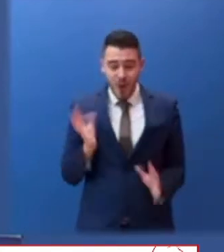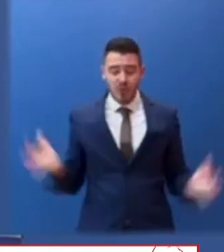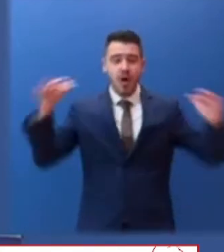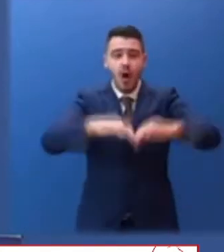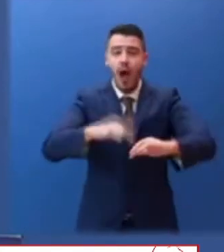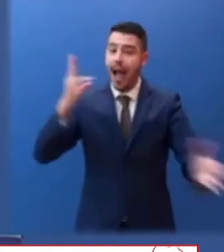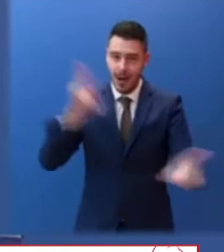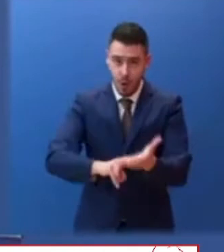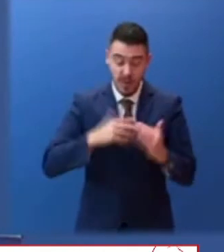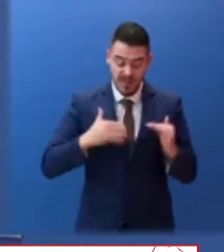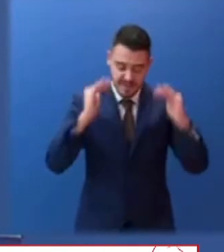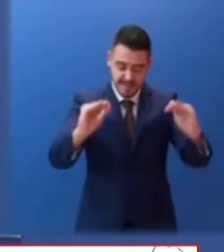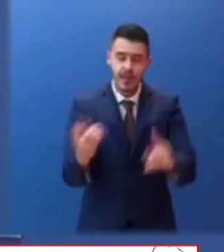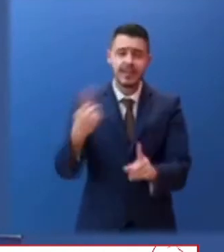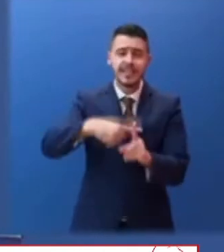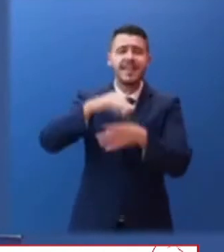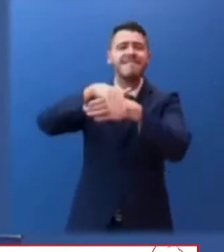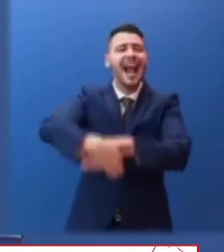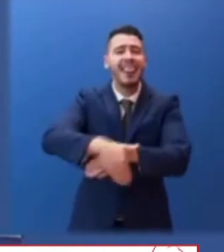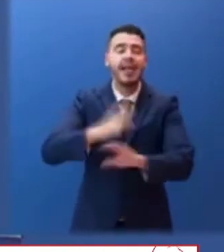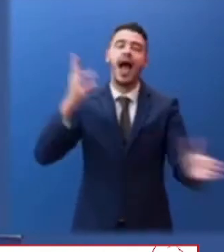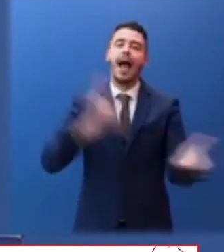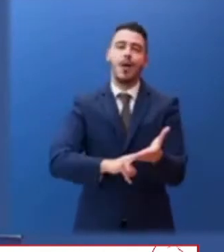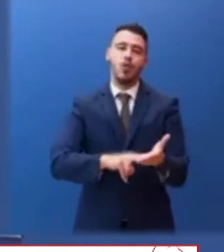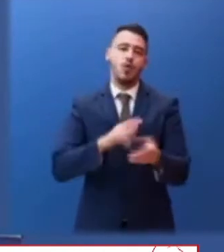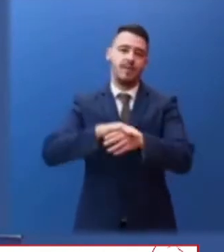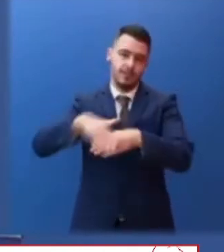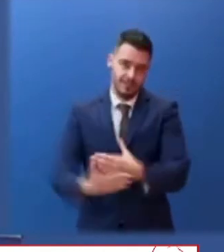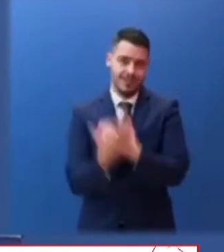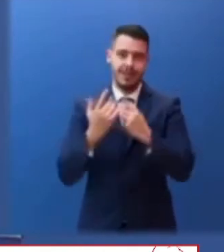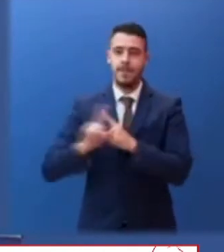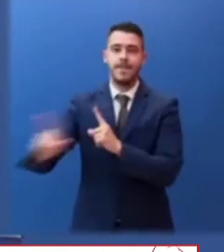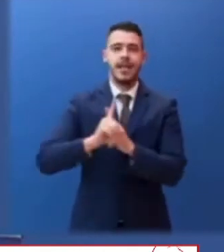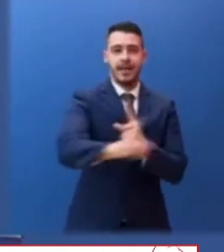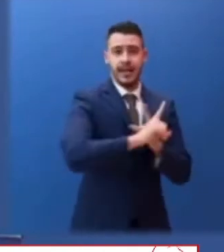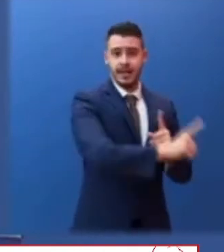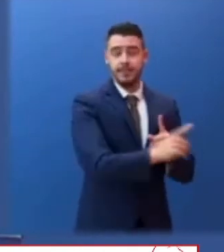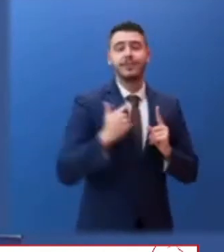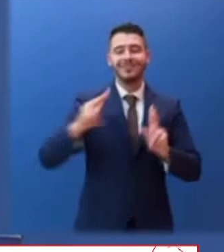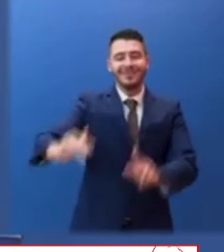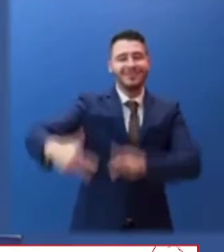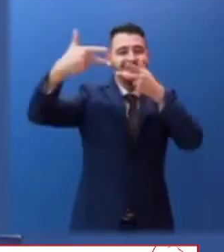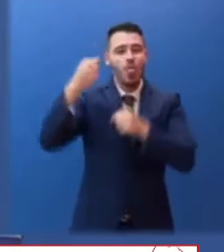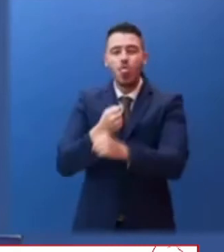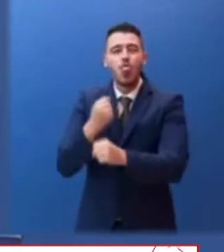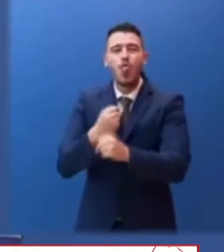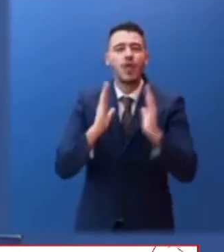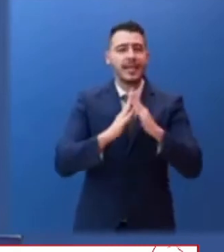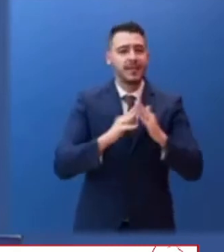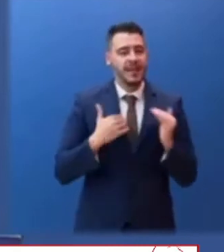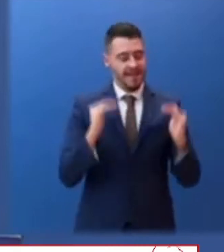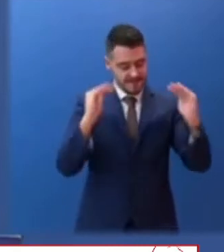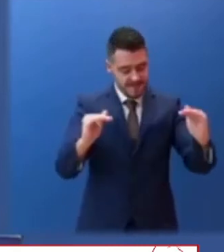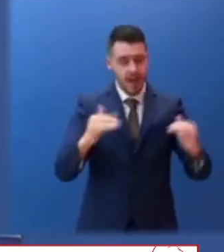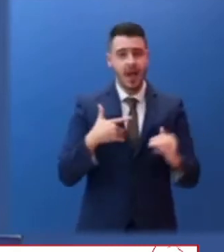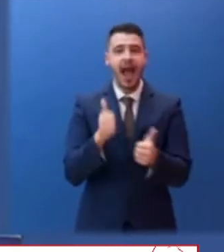νύχτα. Όπως εξακολουθούν να ισχύουν οι υφιστάμενες ρυθμίσεις για την τηλεεργασία και την ατομική άθληση έως 3